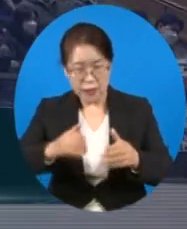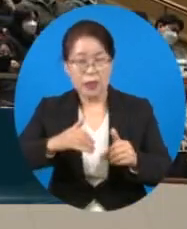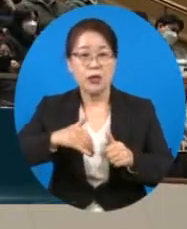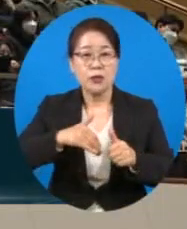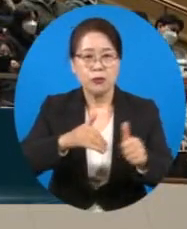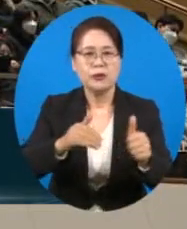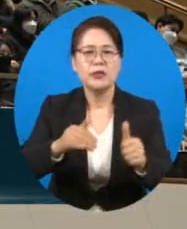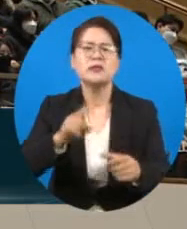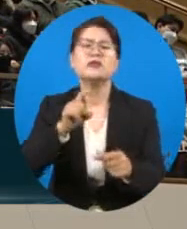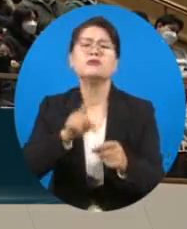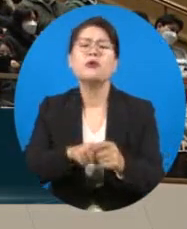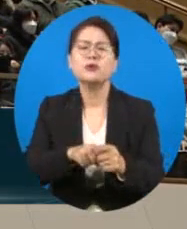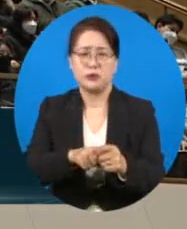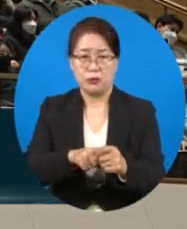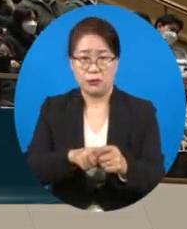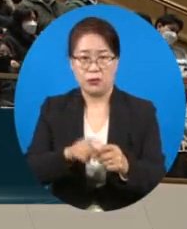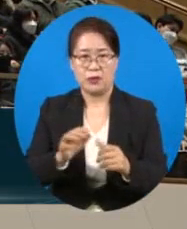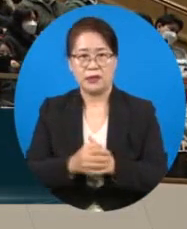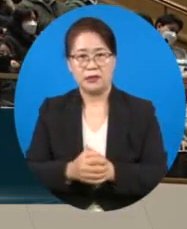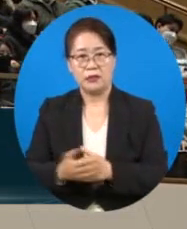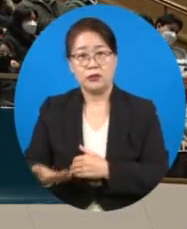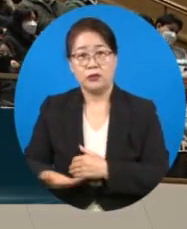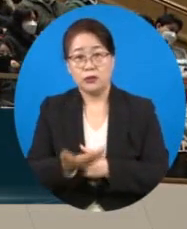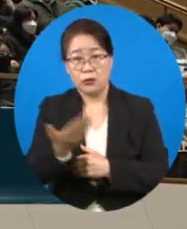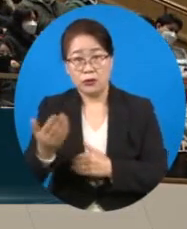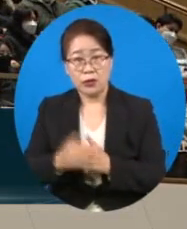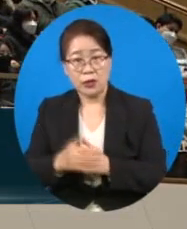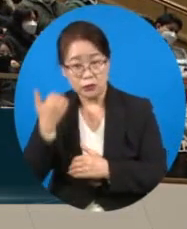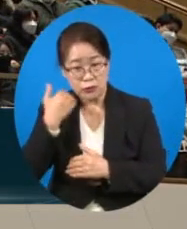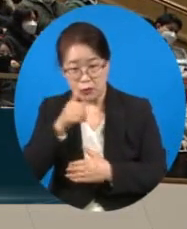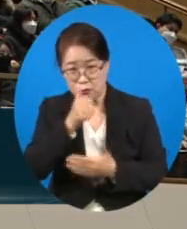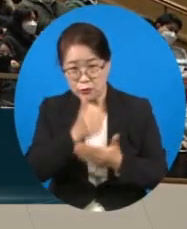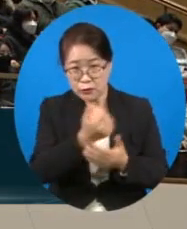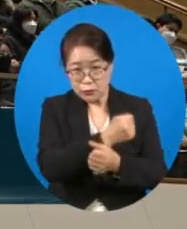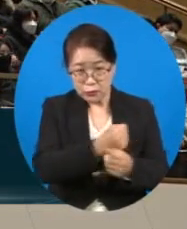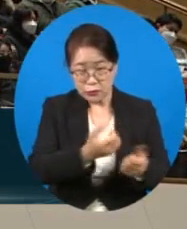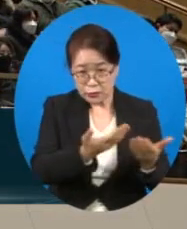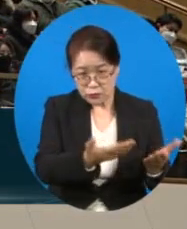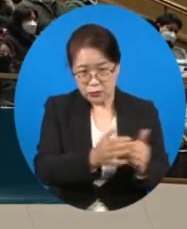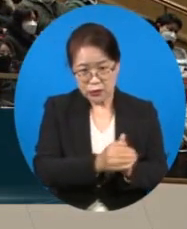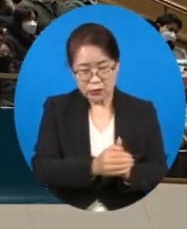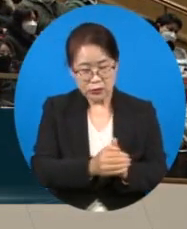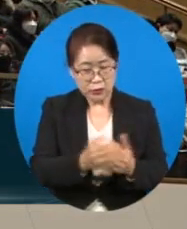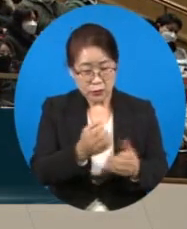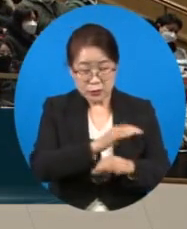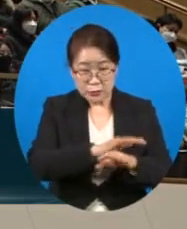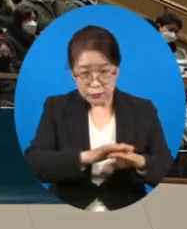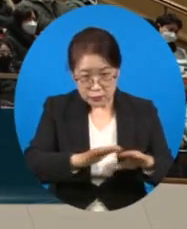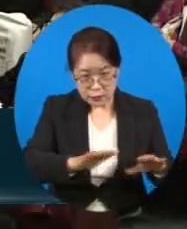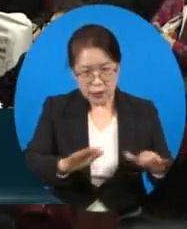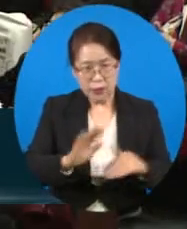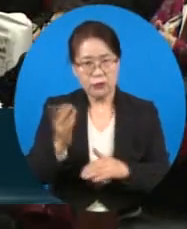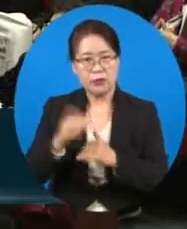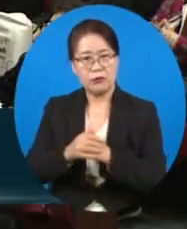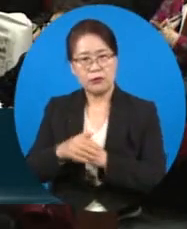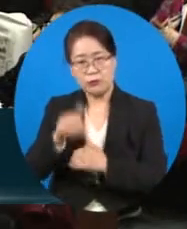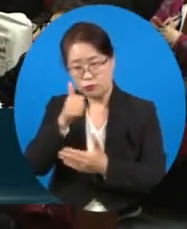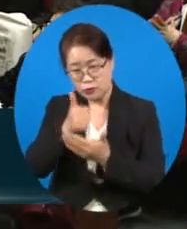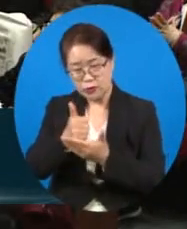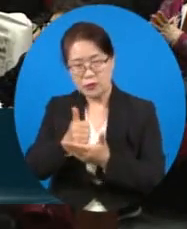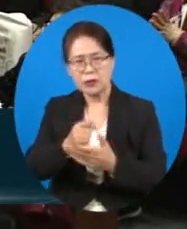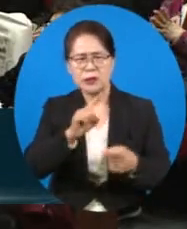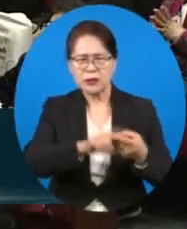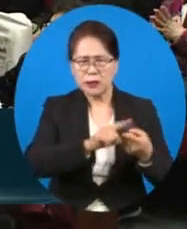있어요 다 같이 읽어 볼까요 너희가 너희가 누구의 제자인지 사하면 사해질 것이요 누구의 죄든지